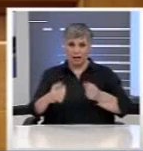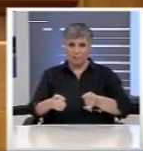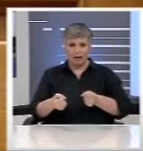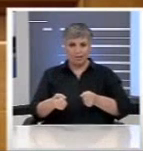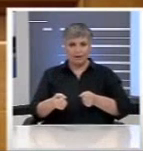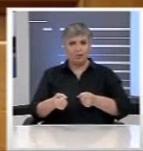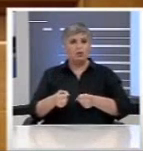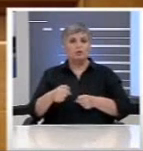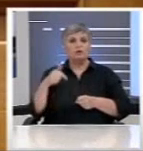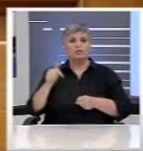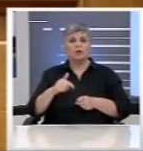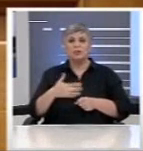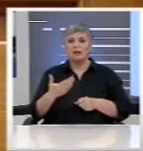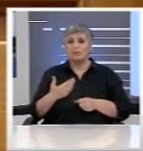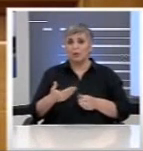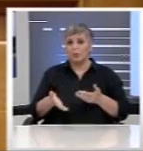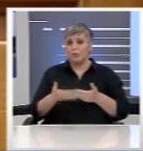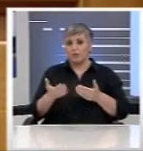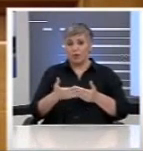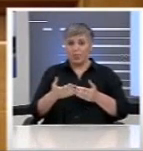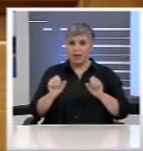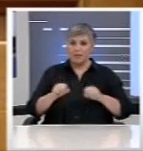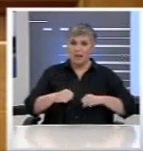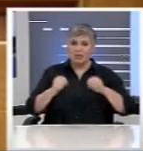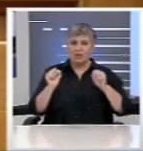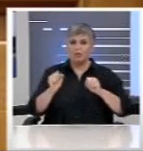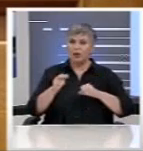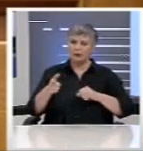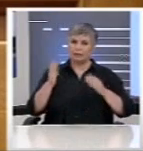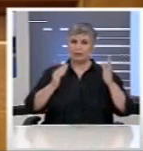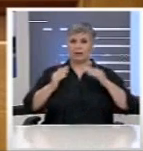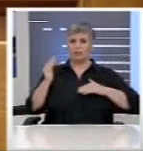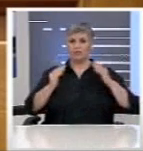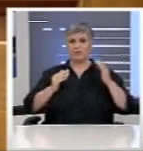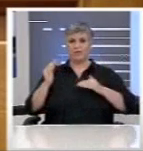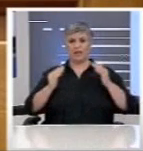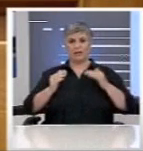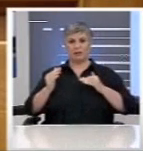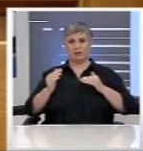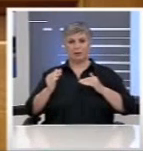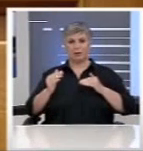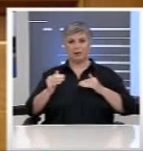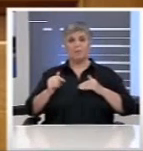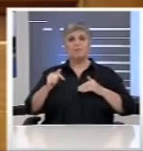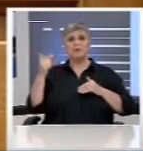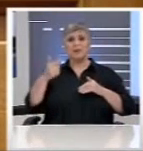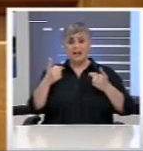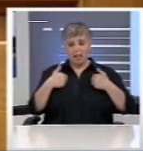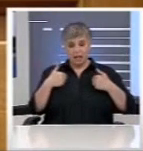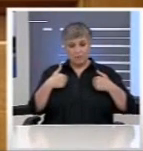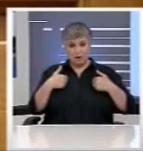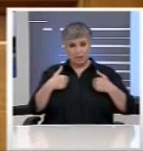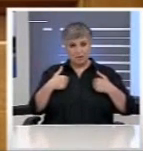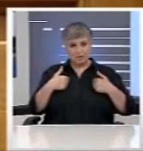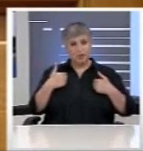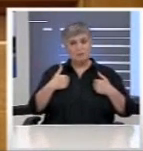αφορά τη θετική της συμβολή, δηλαδή να διαβάσετε την απόφαση από την πλευρά των πιστωτών και όχι από τη δική μας πλευρά και να